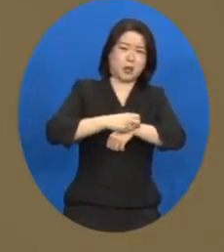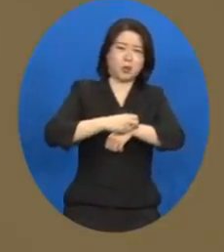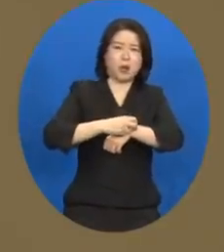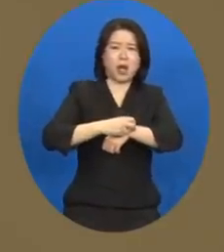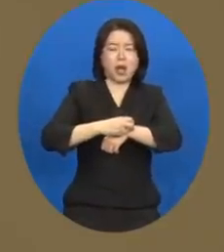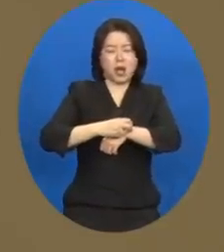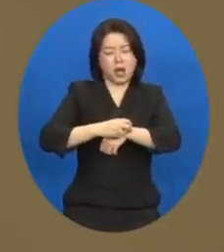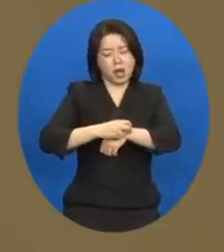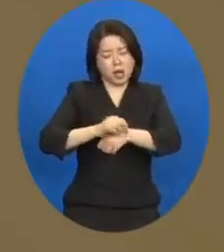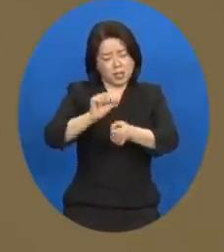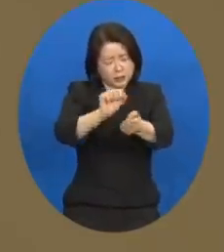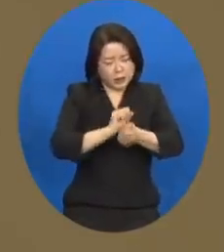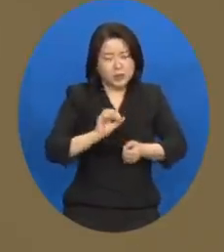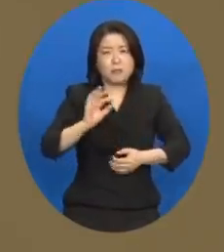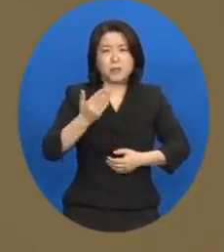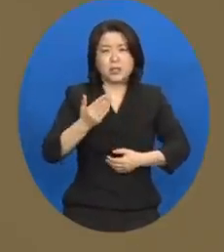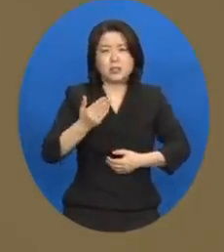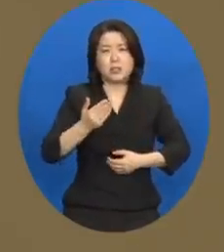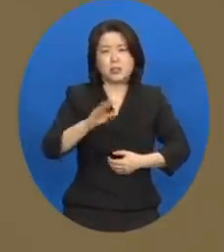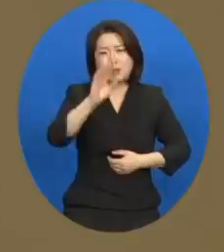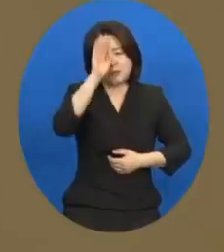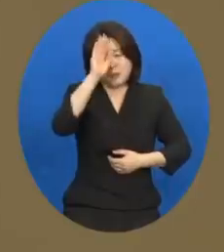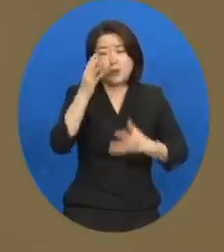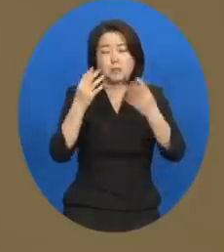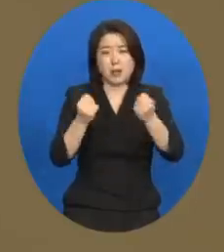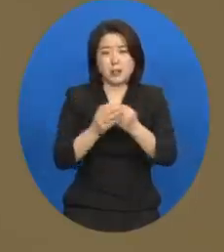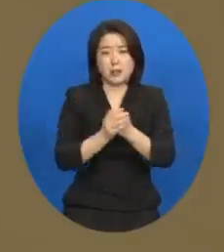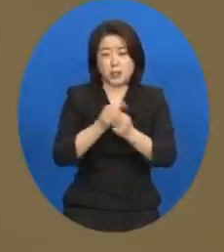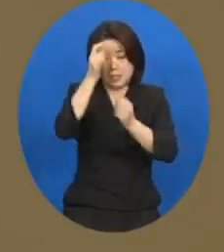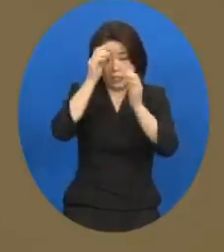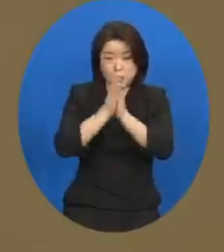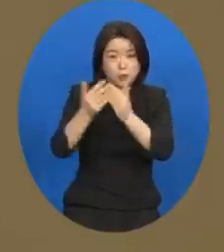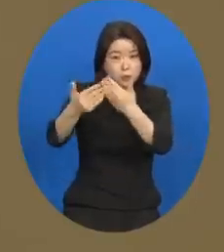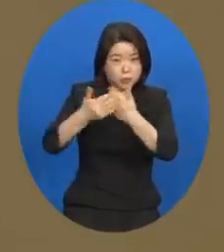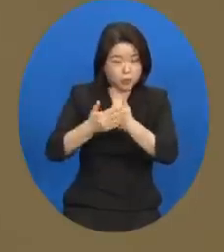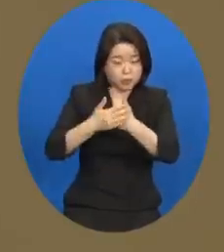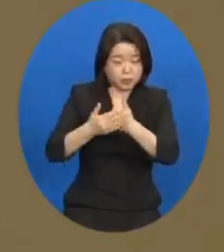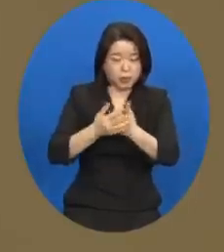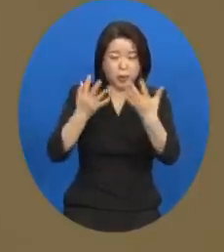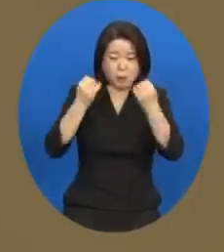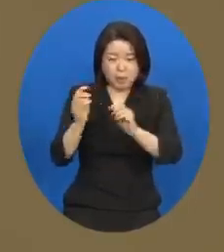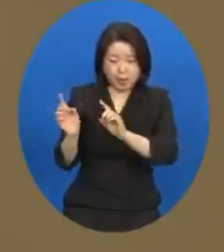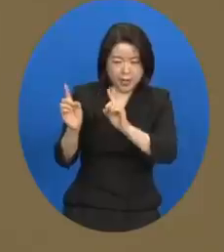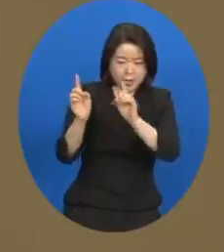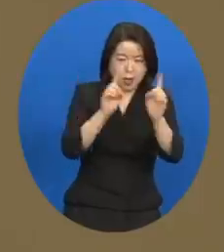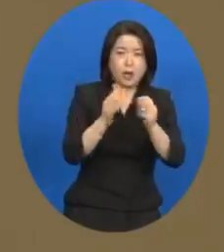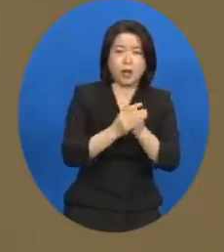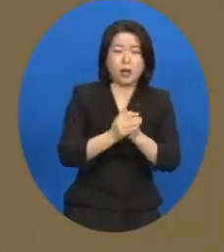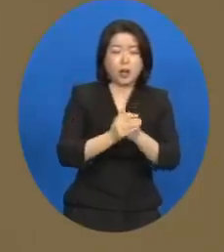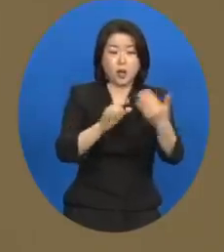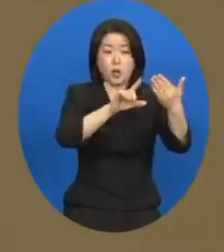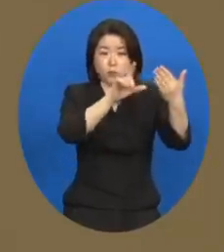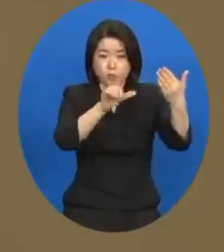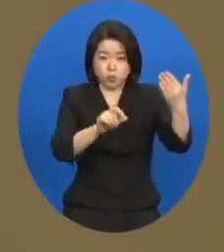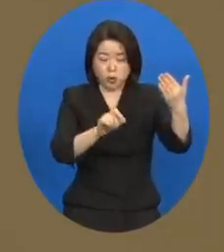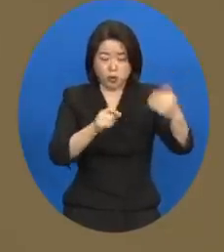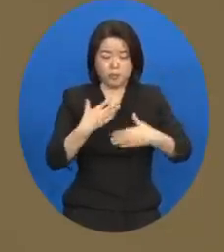했습니다. 기도해 주셔서 지금 많이 회복이 되었지만 9월 한 달 동안 안식월을